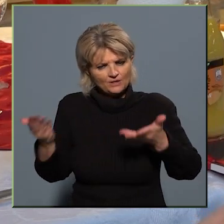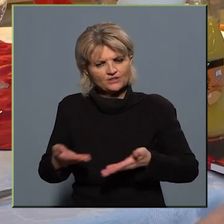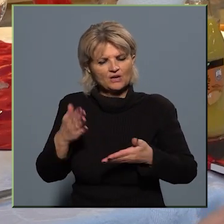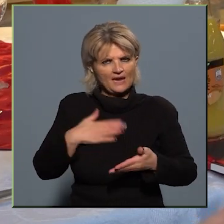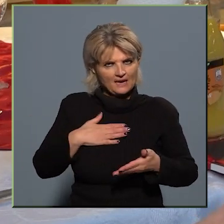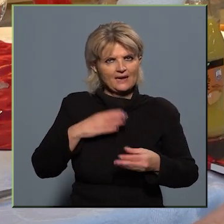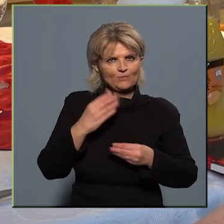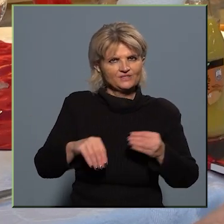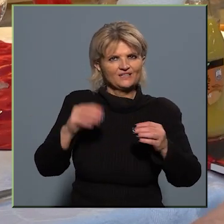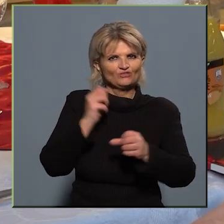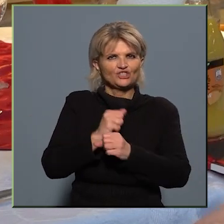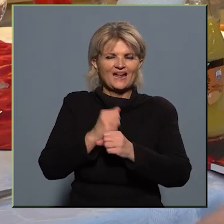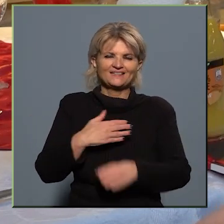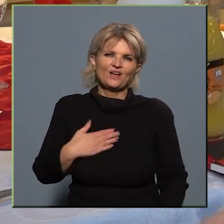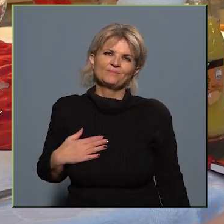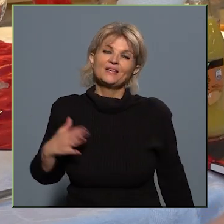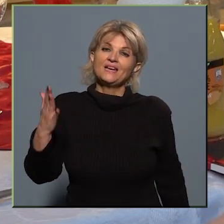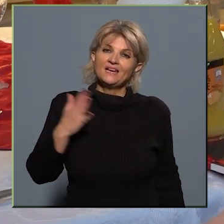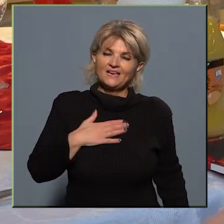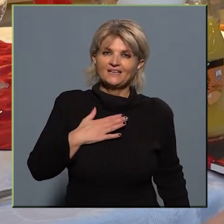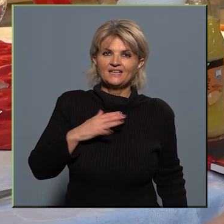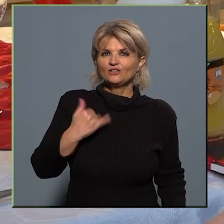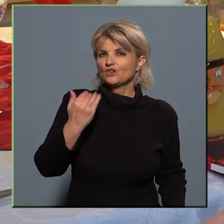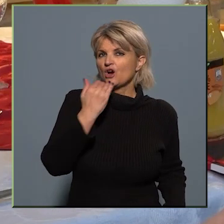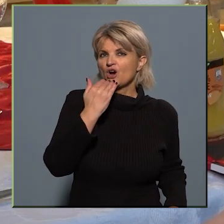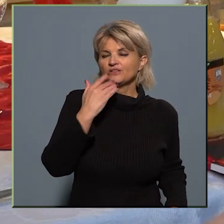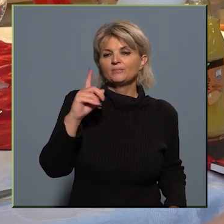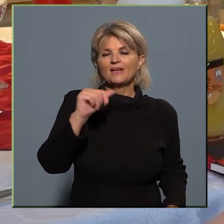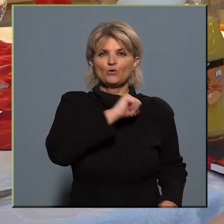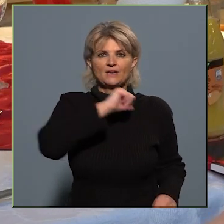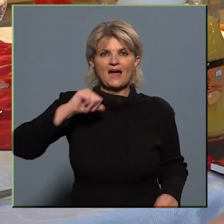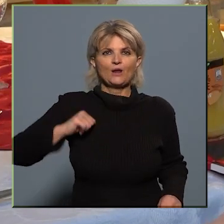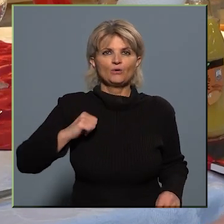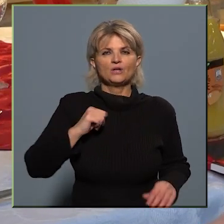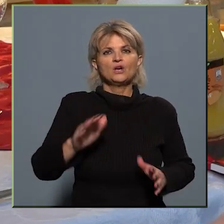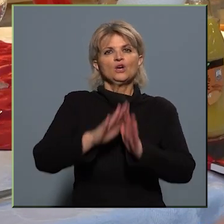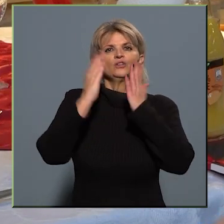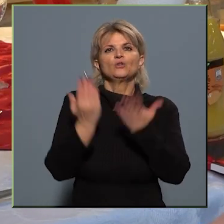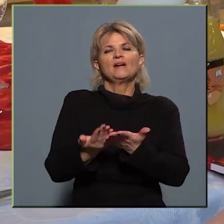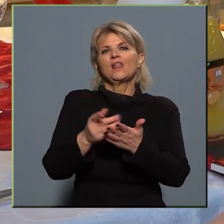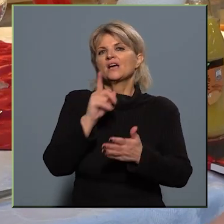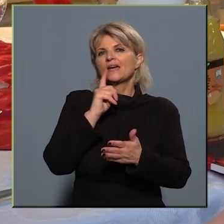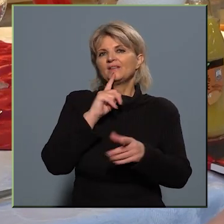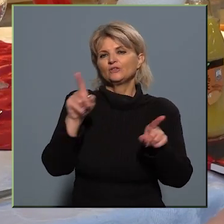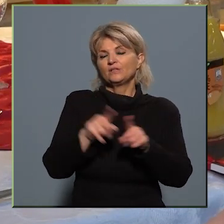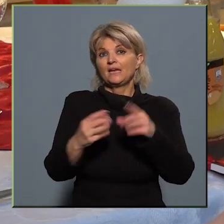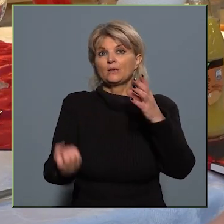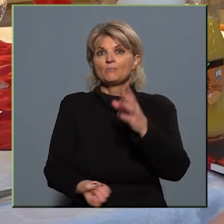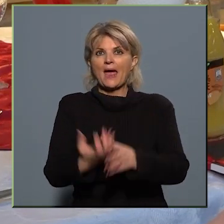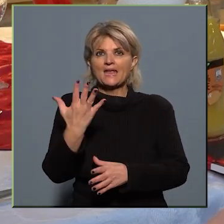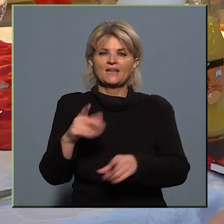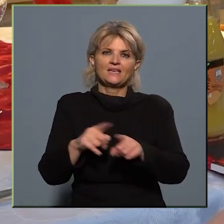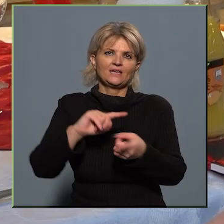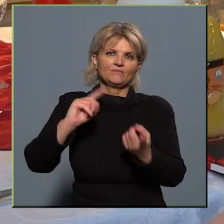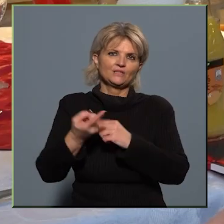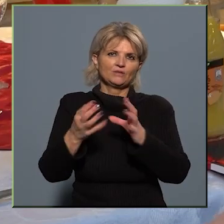történt ez így. De nekem is volt szándékom, csak önállóan a novellák kevés lett volna ahhoz, hogy így megjelenjen. Így viszont